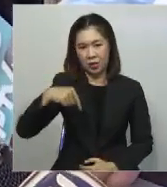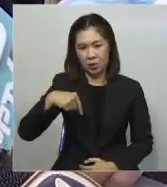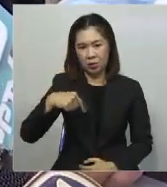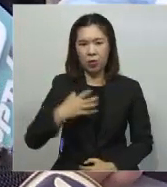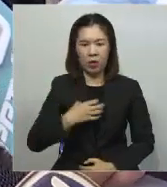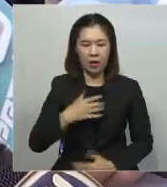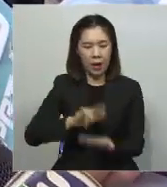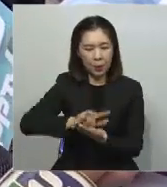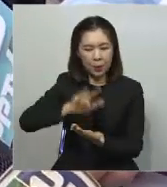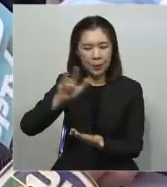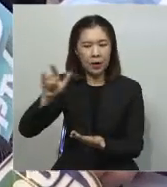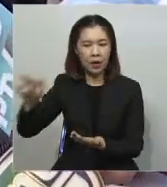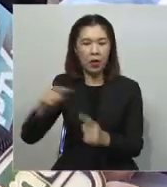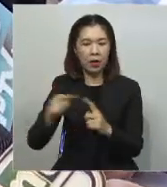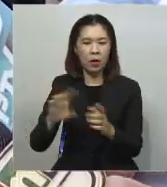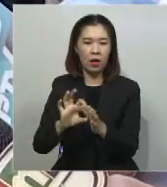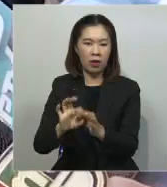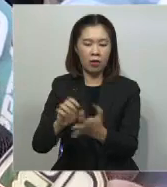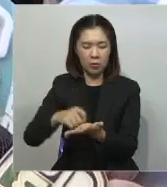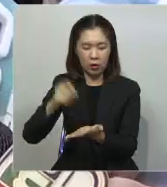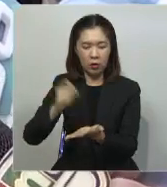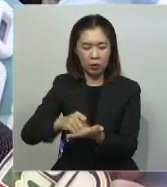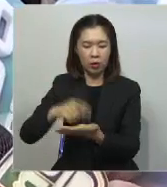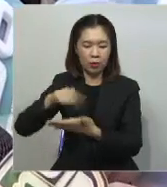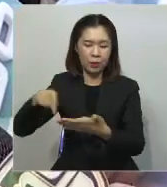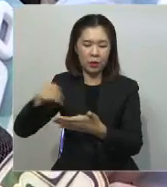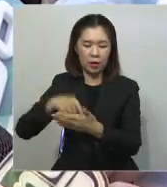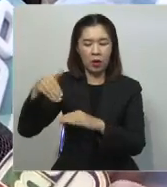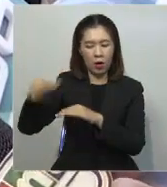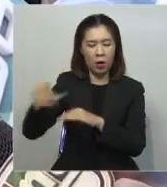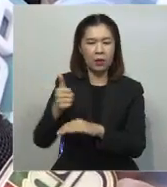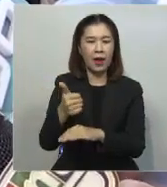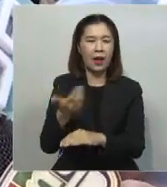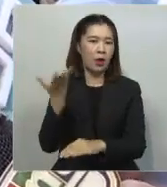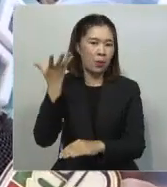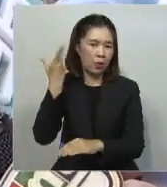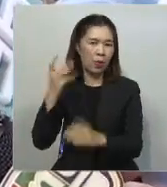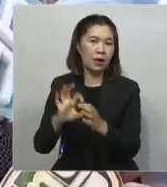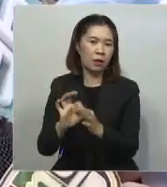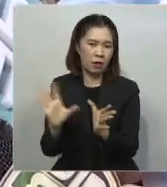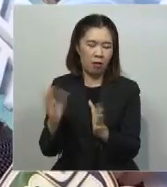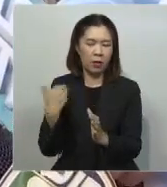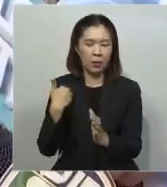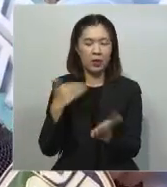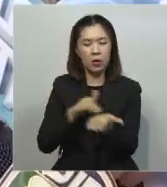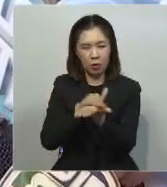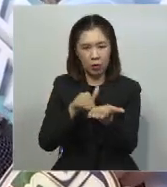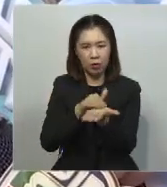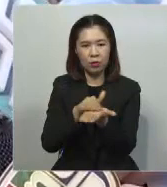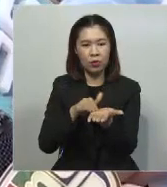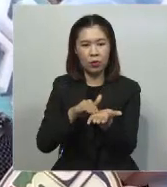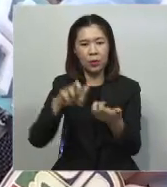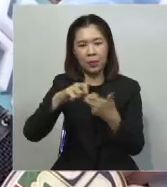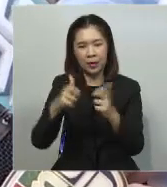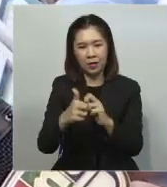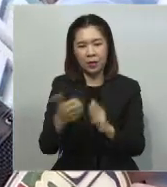ประเทศก็ล็อกไปใช้ลงที่ต่างประเทศได้ก็ปลดล็อกเท่านั้นเองเมื่อวานมีเหตุขัดข้องบ้างก็ต้องขอโทษทาง